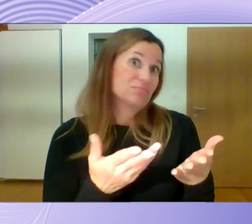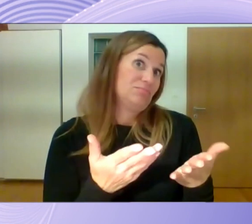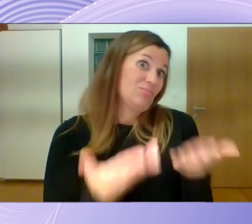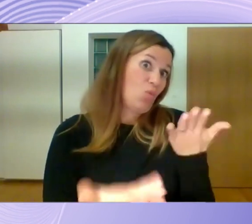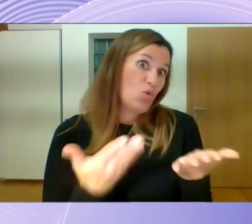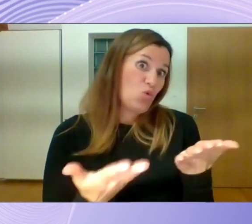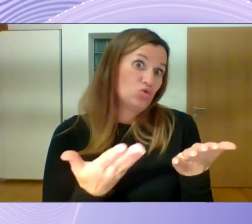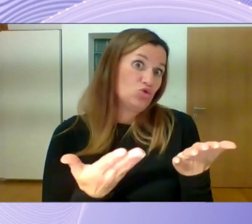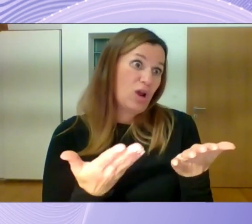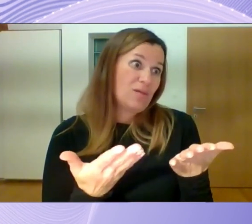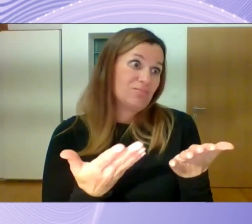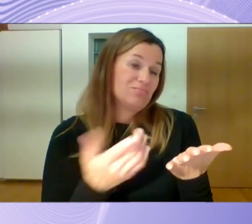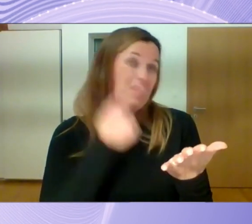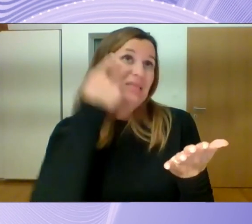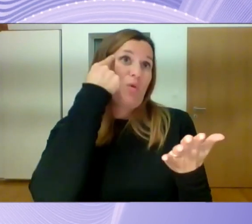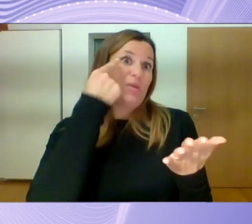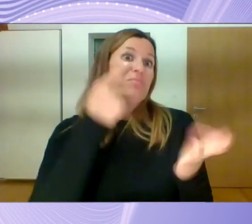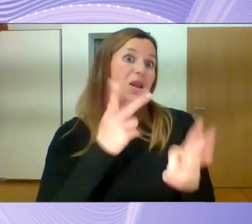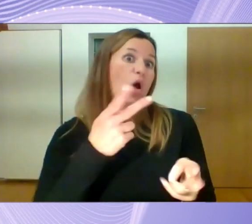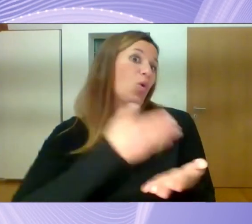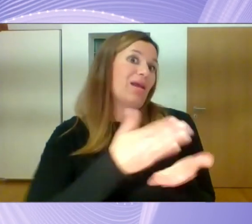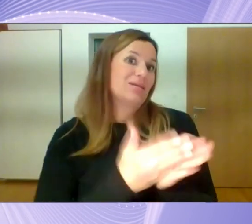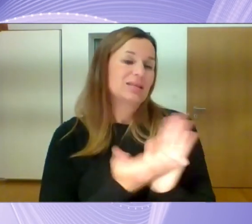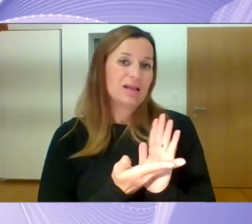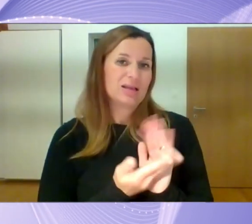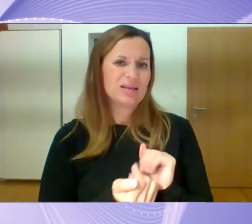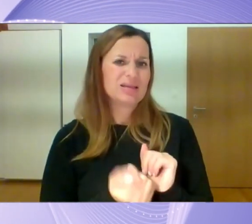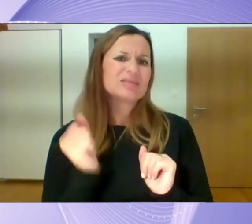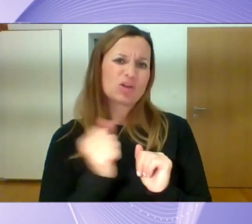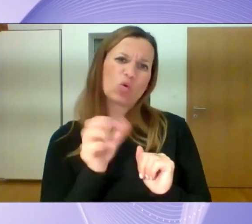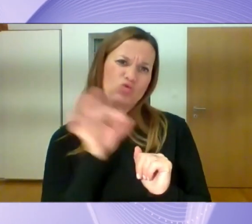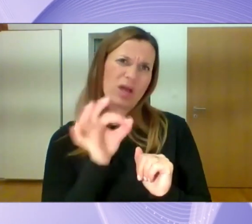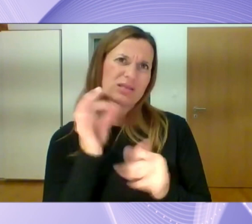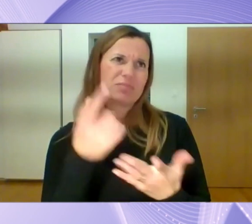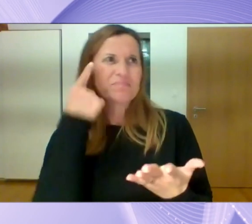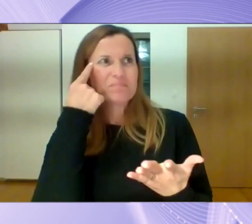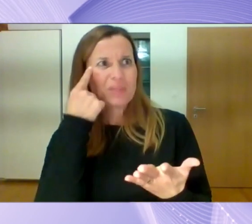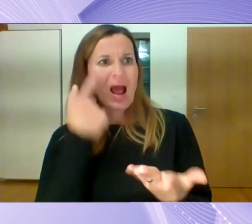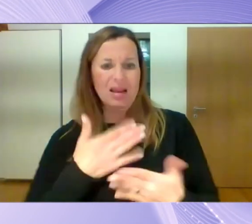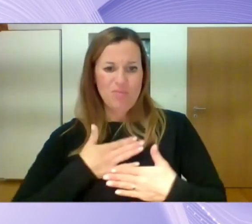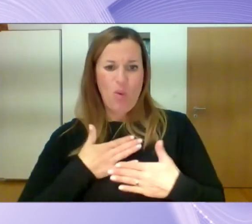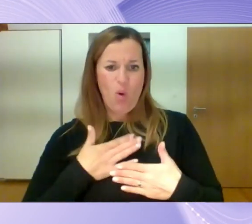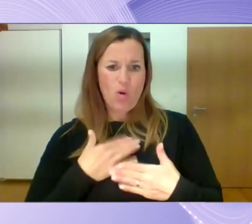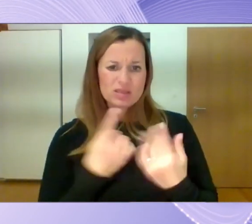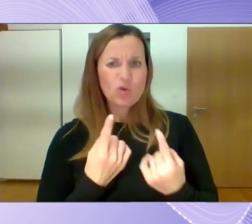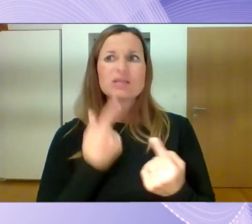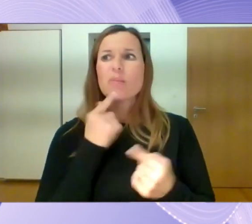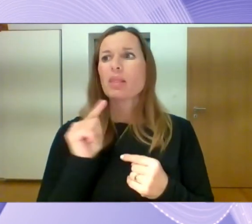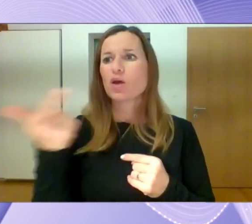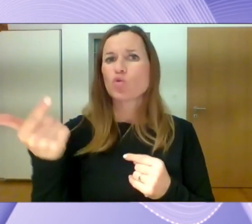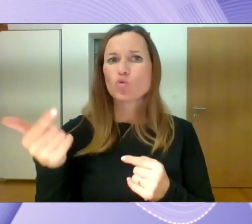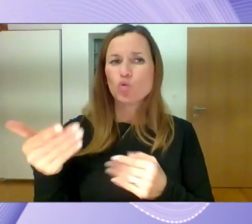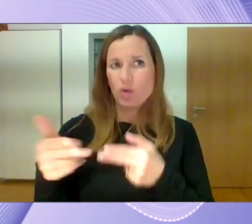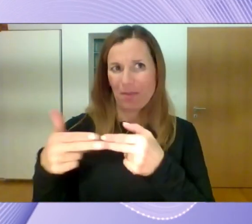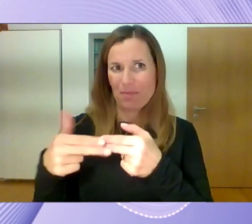Tako da, kadar opazite to, ali da imate tako situacijo vi, ali pa kdor vaših bližnjih, je